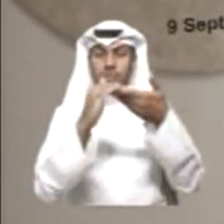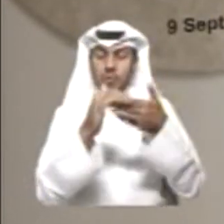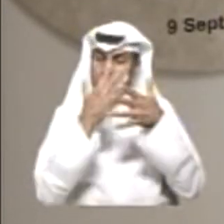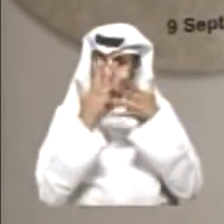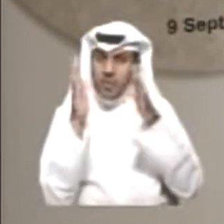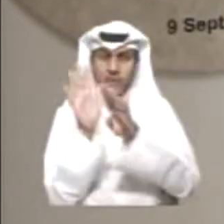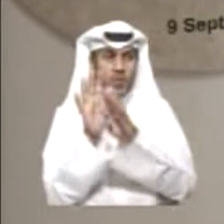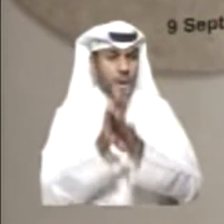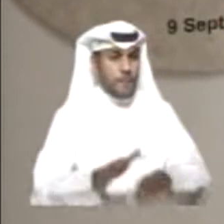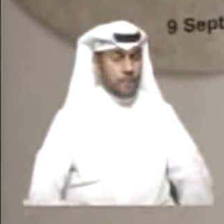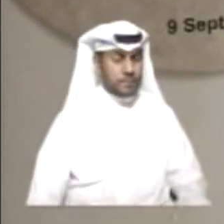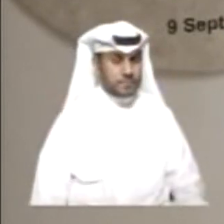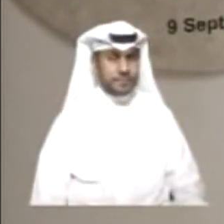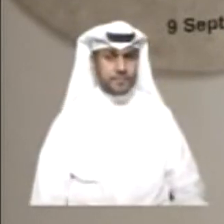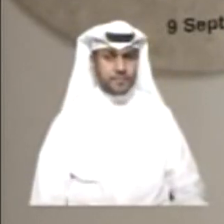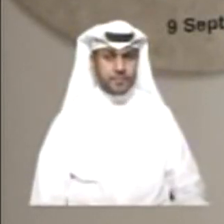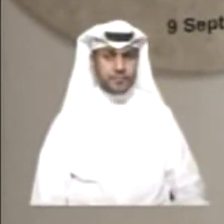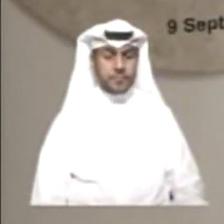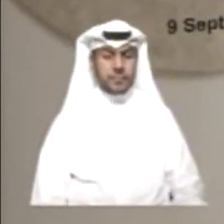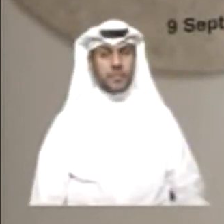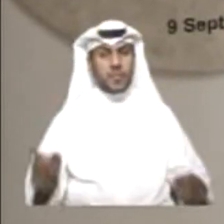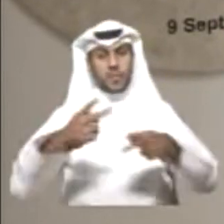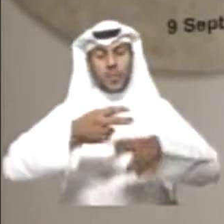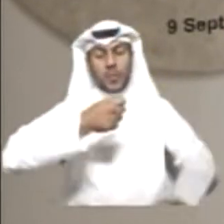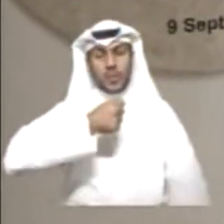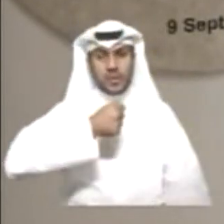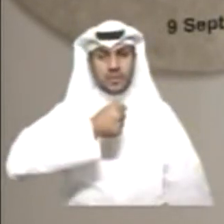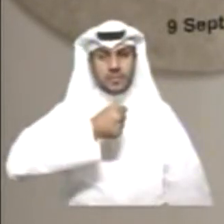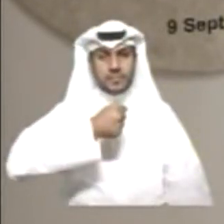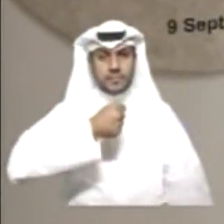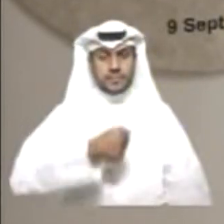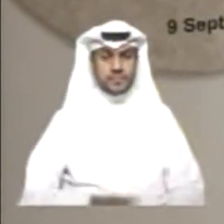وتوفير التمويل اللازم. جيهان حبيب، تلفزيون دولة الكويت.